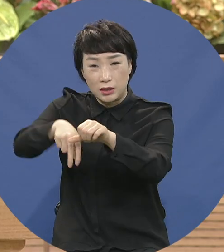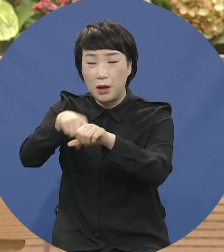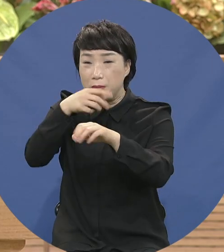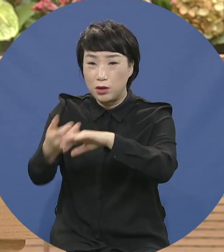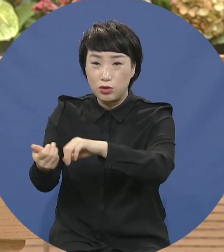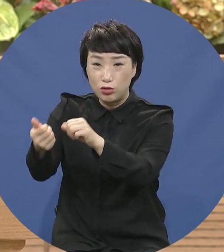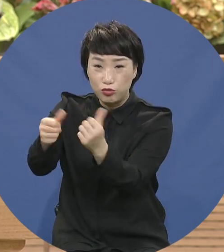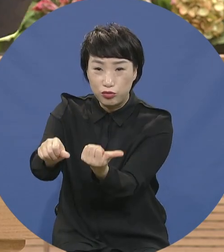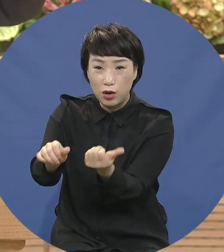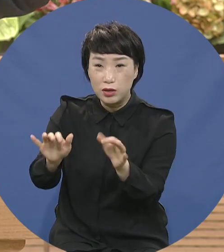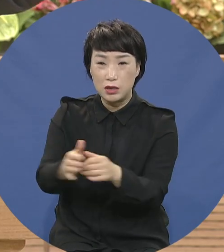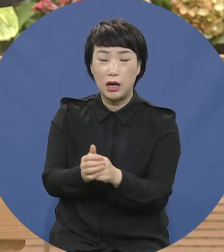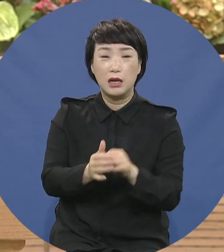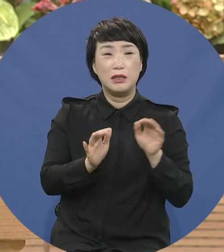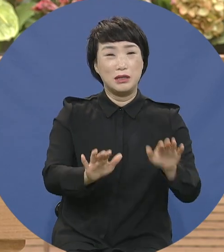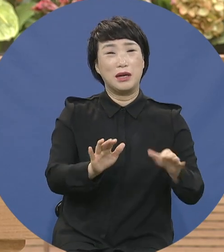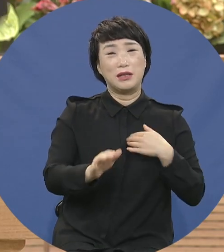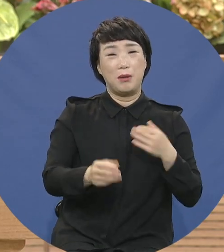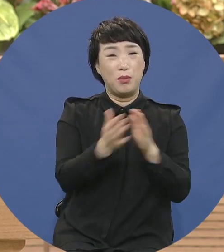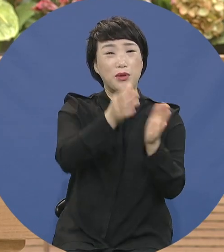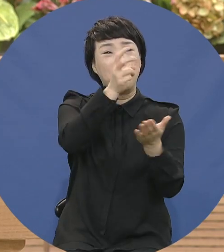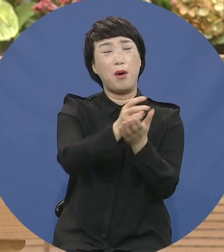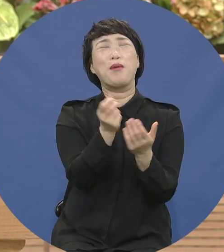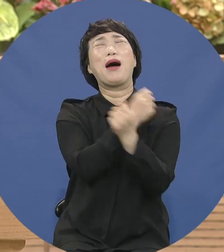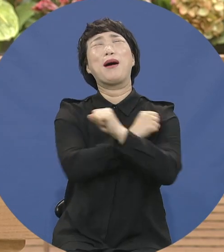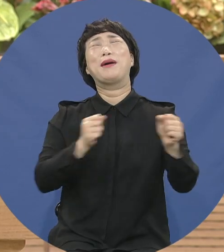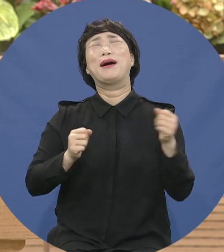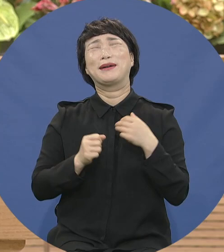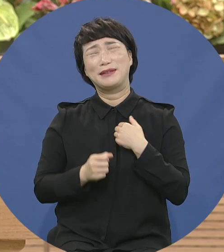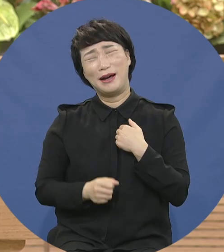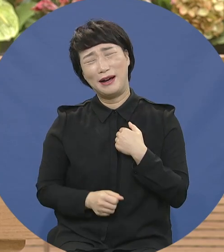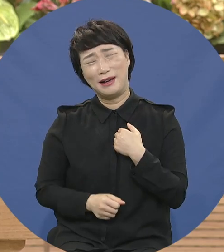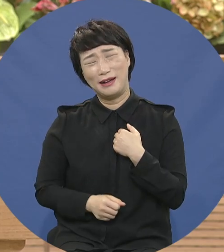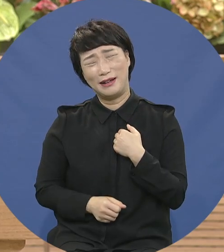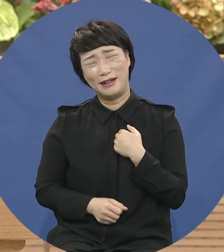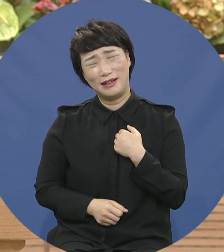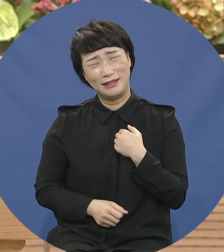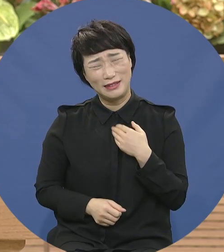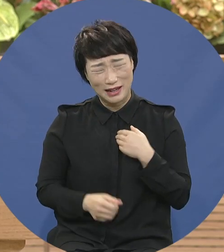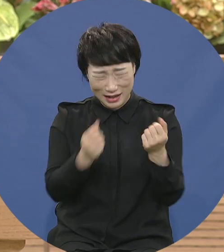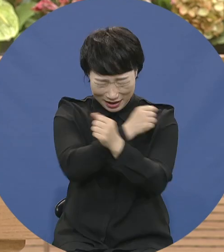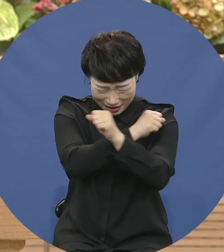죽으셔서 율법에서 정죄해서 해방시켰으니